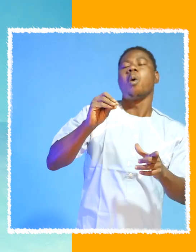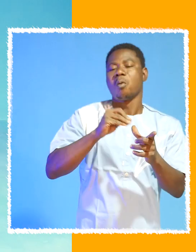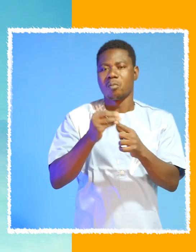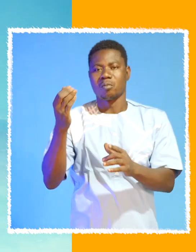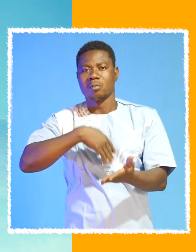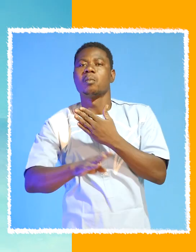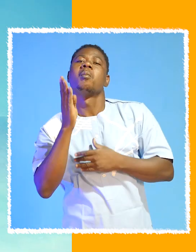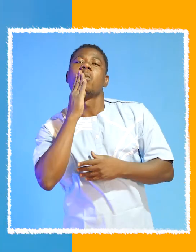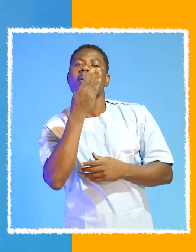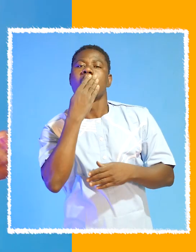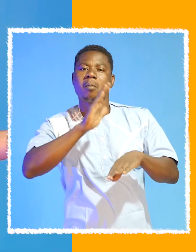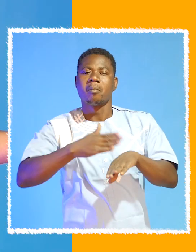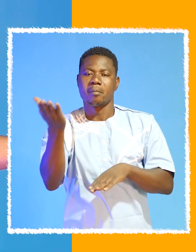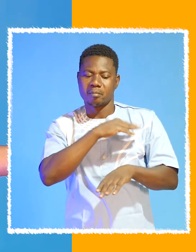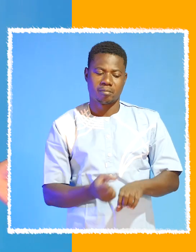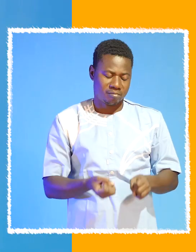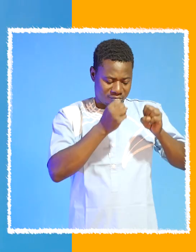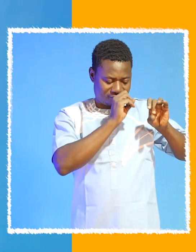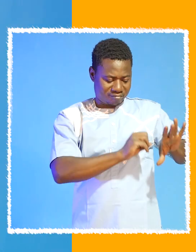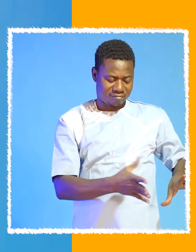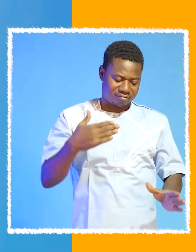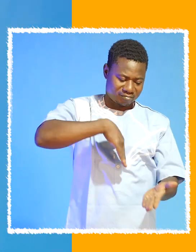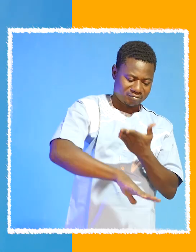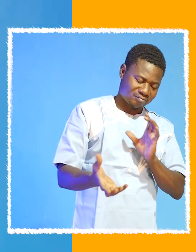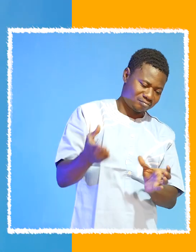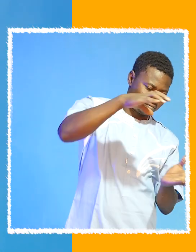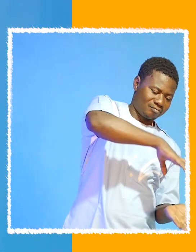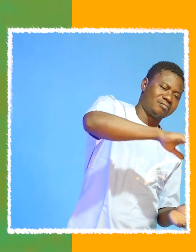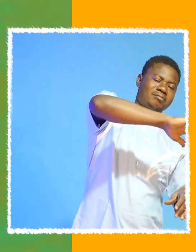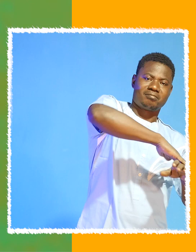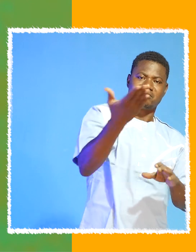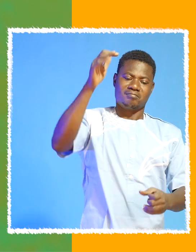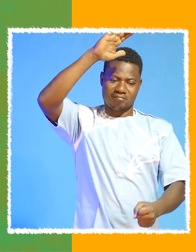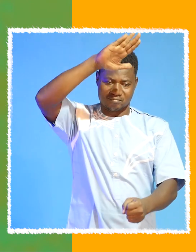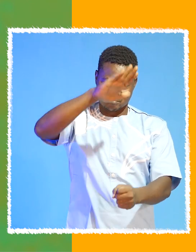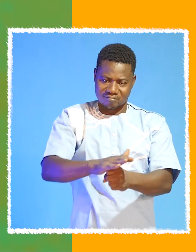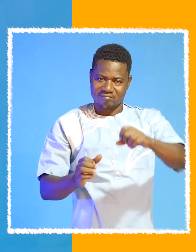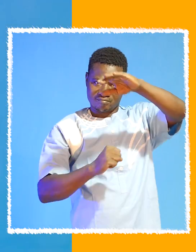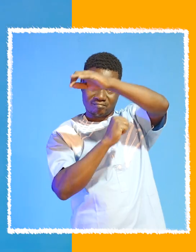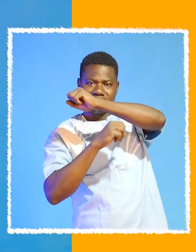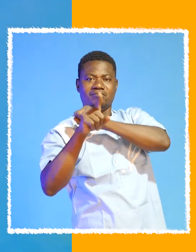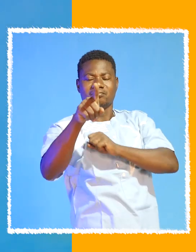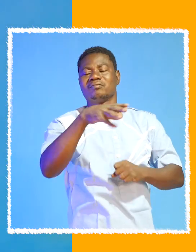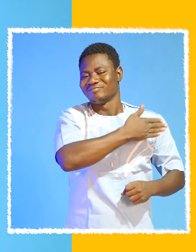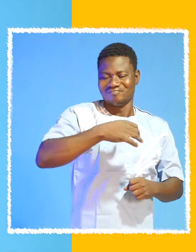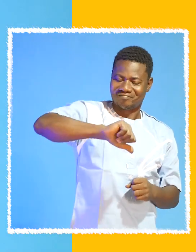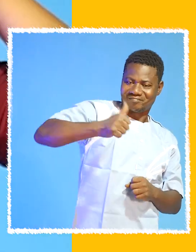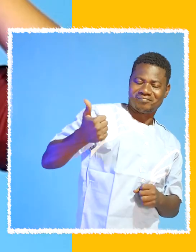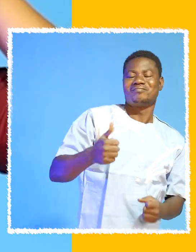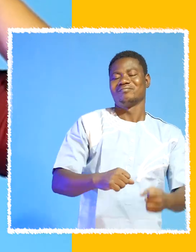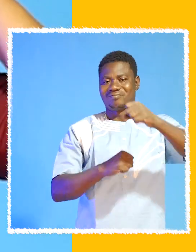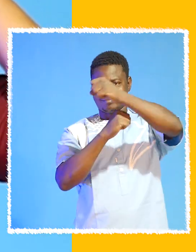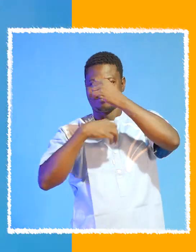mouchoir jetard Et jette-le dans une poubelle munie d'un couvercle Protège-toi et protège les autres